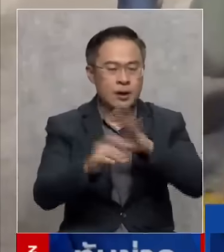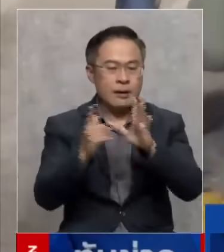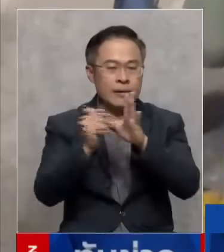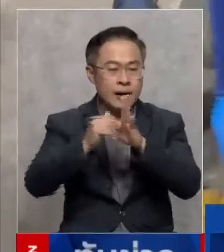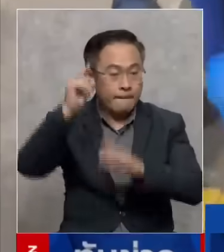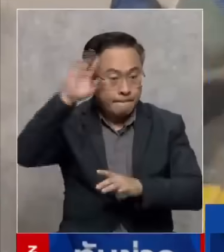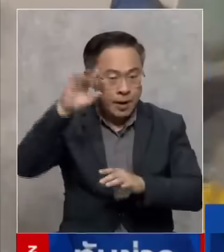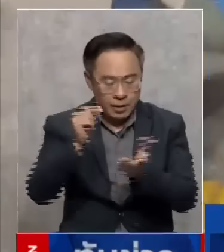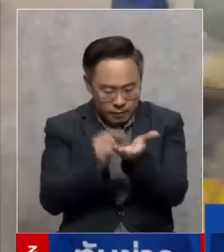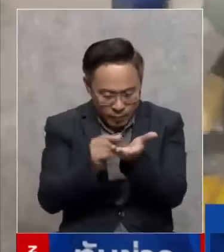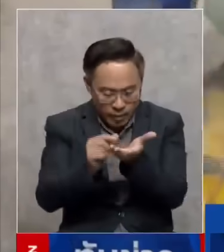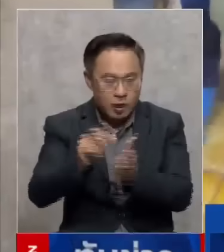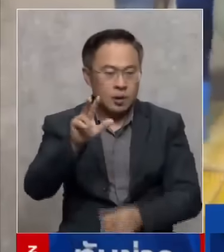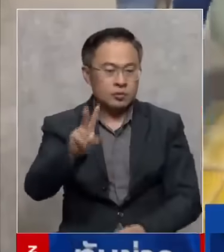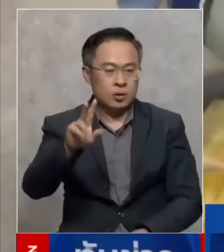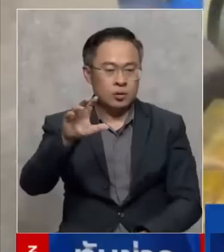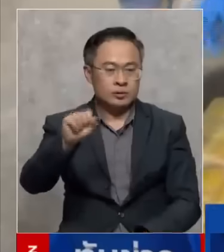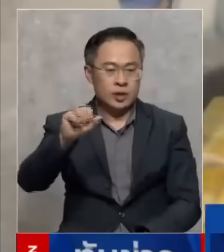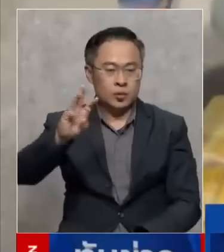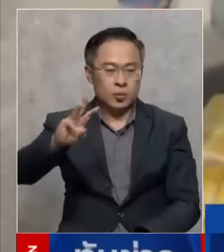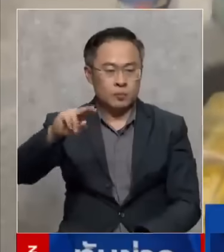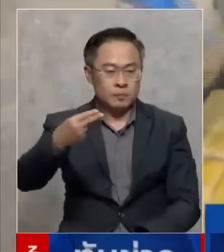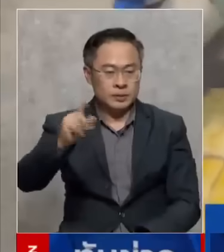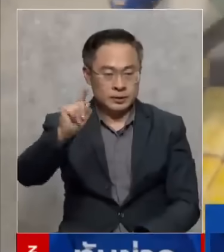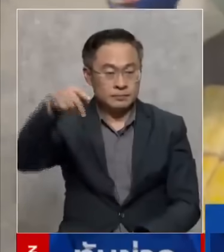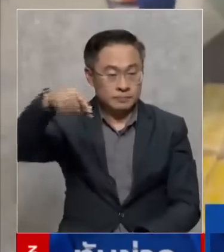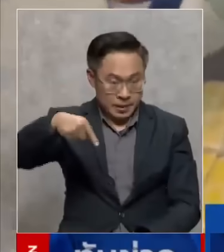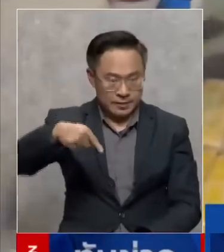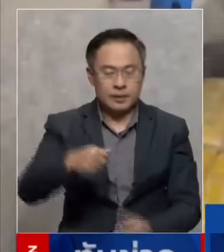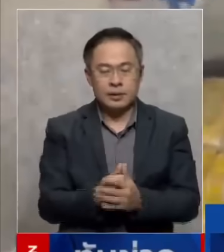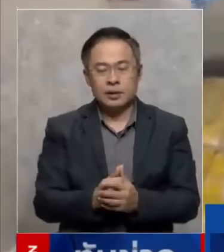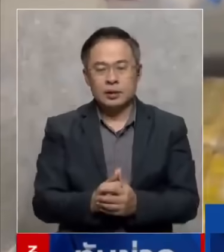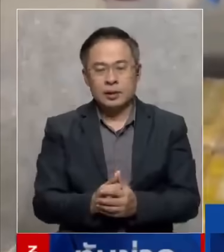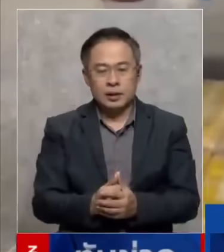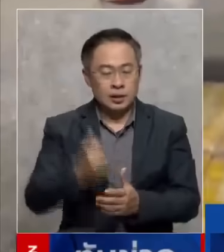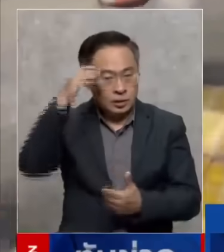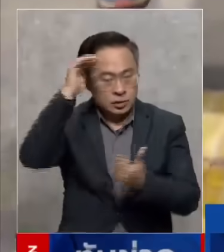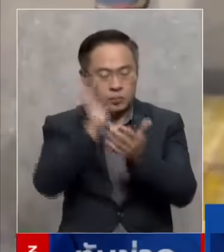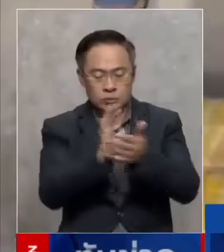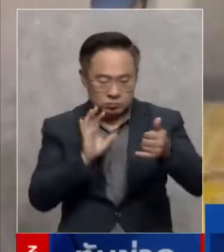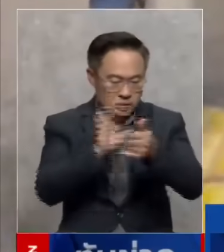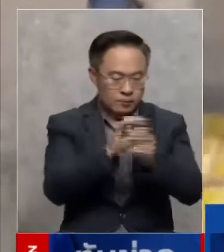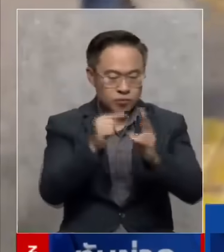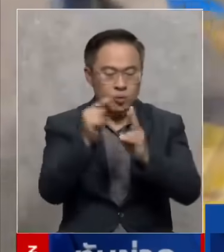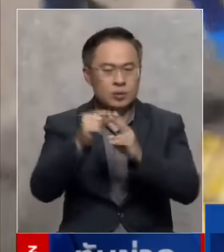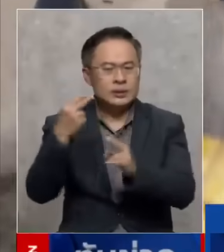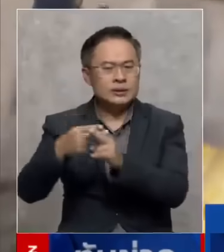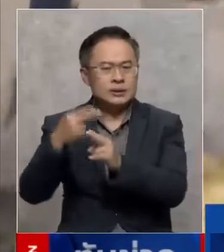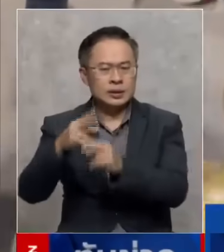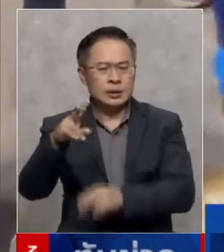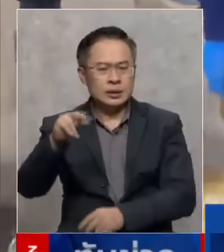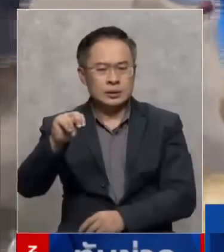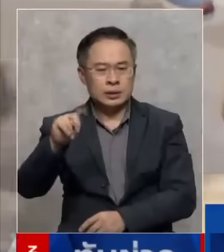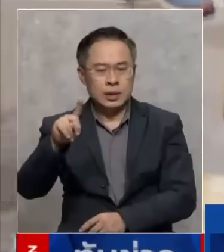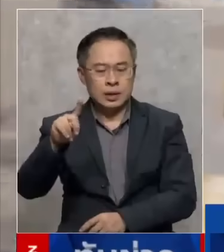ยึดของกลางทั้งหมดมาสอบสวนนะคะตัวนายณรงค์ศักดิ์รับสารภาพแต่นายยุทธพลน่ะบอกว่าเป็น